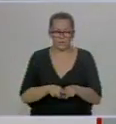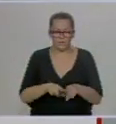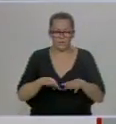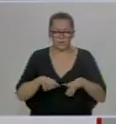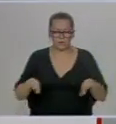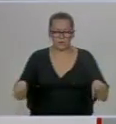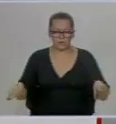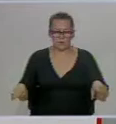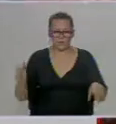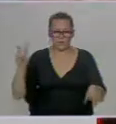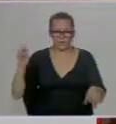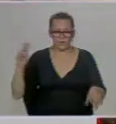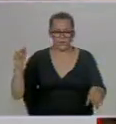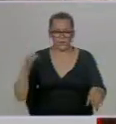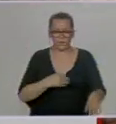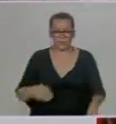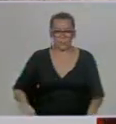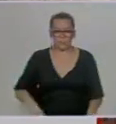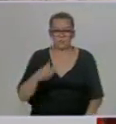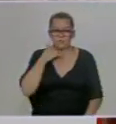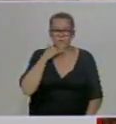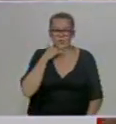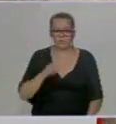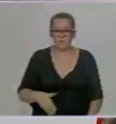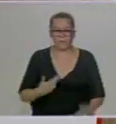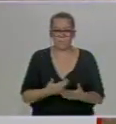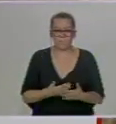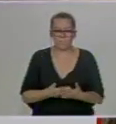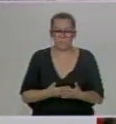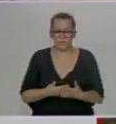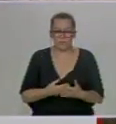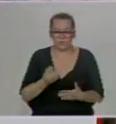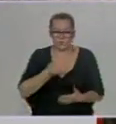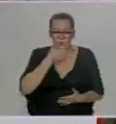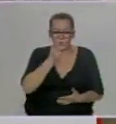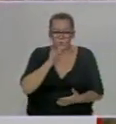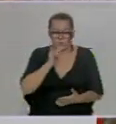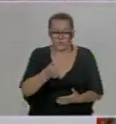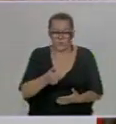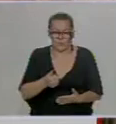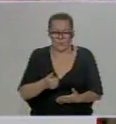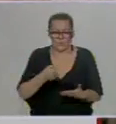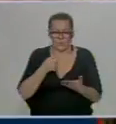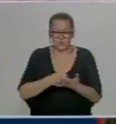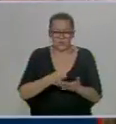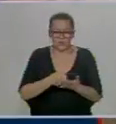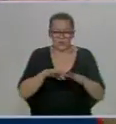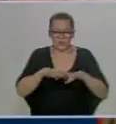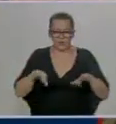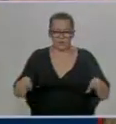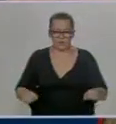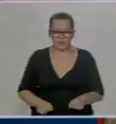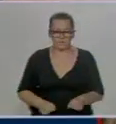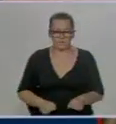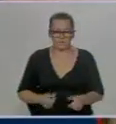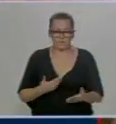venituri salariale ca viceprimarul. Ce vă nemulțumește? Faptul că nu s-a putut da un răspuns concret referitor la salarizarea secretarilor, faptul că